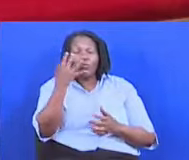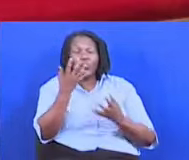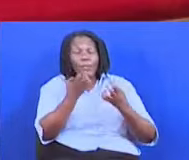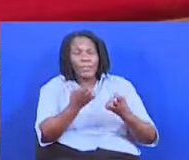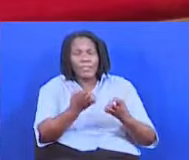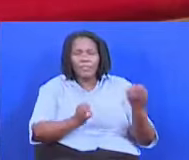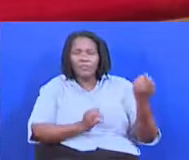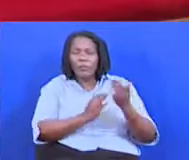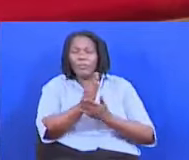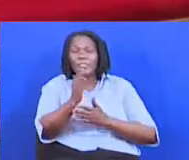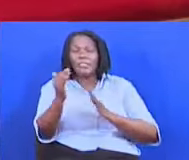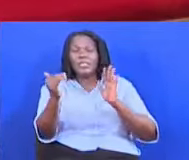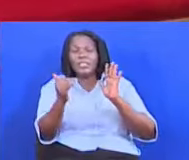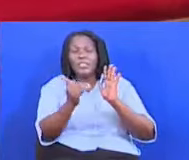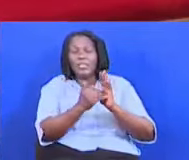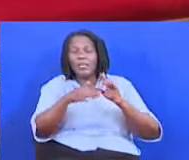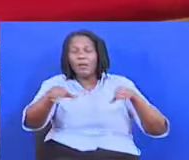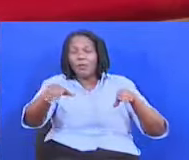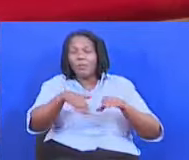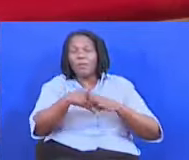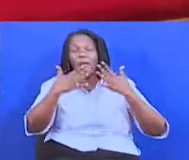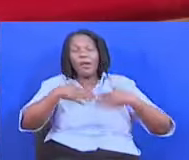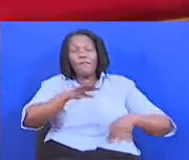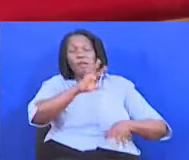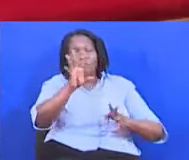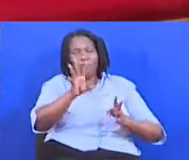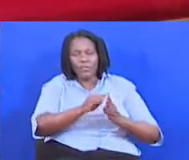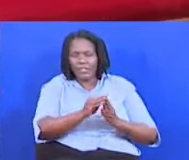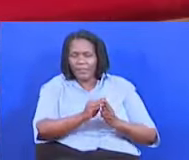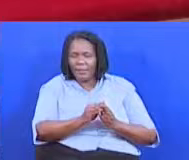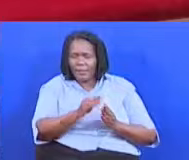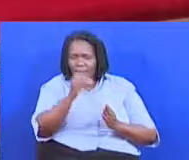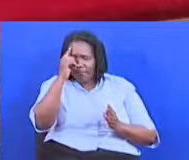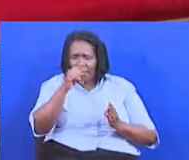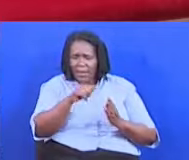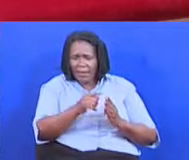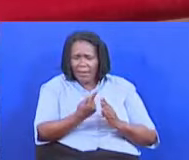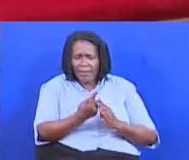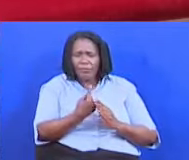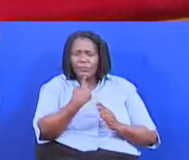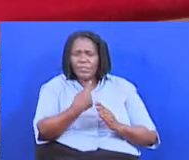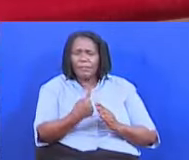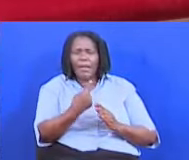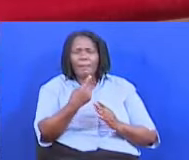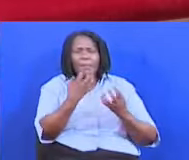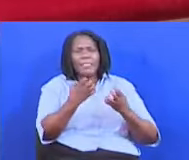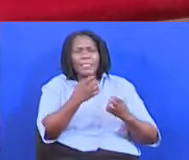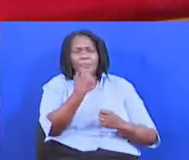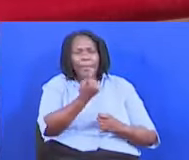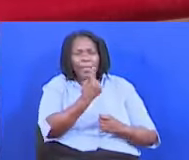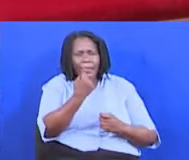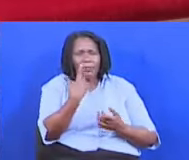kupitisha sheria ya bima ya afya kwa wote, ambayo watu sio tu wasio na uwezo watapata bima ya afya, lakini